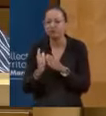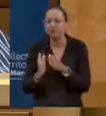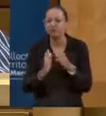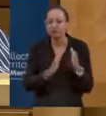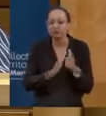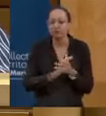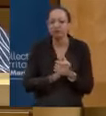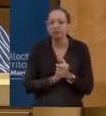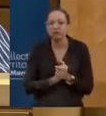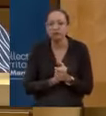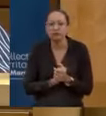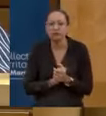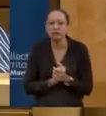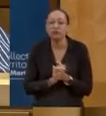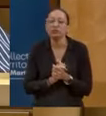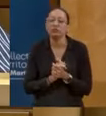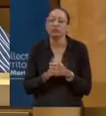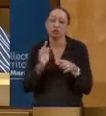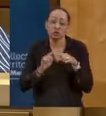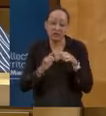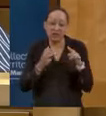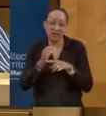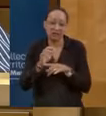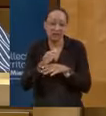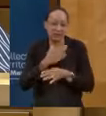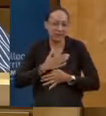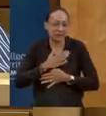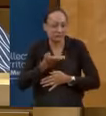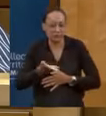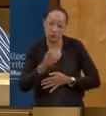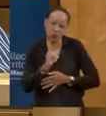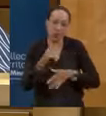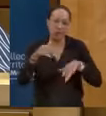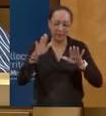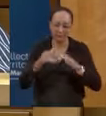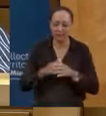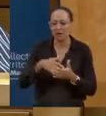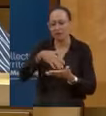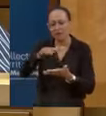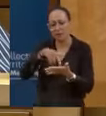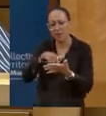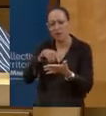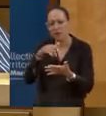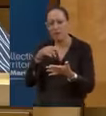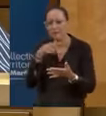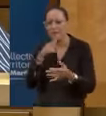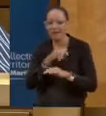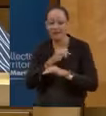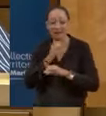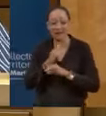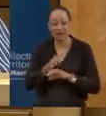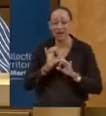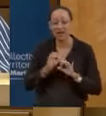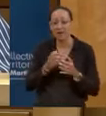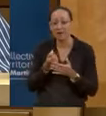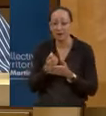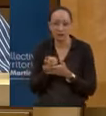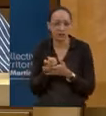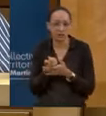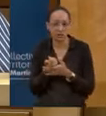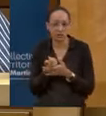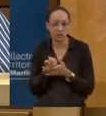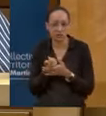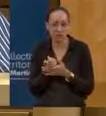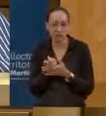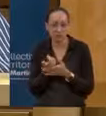évidemment, ça ne va pas faire plaisir ce que je dis, dans le rapport, il n'y a pas de volet financier. Donc, c'est